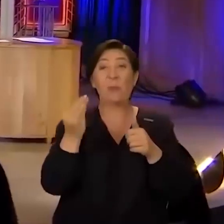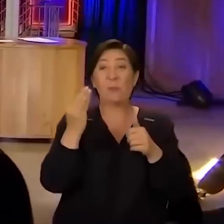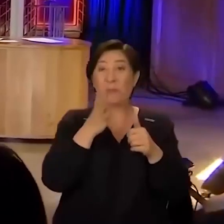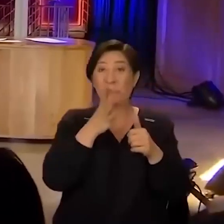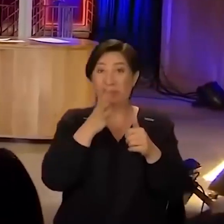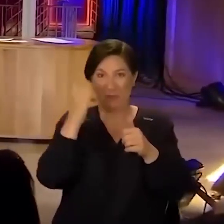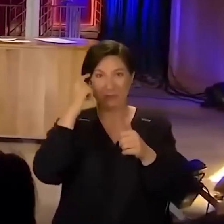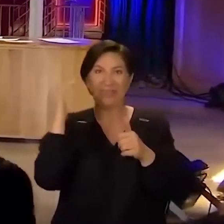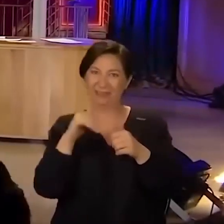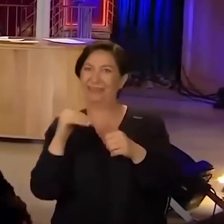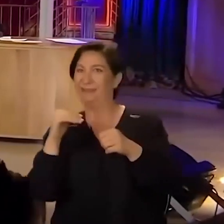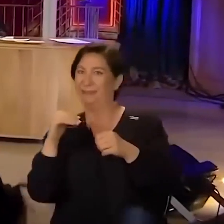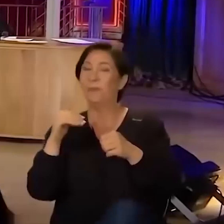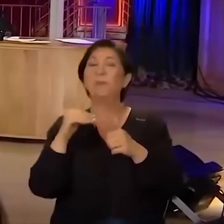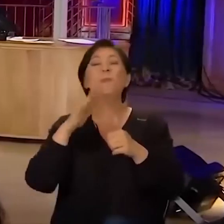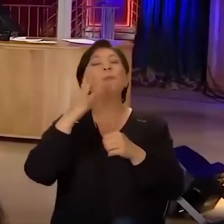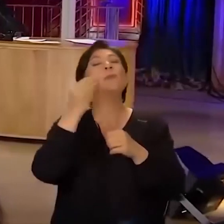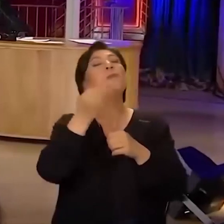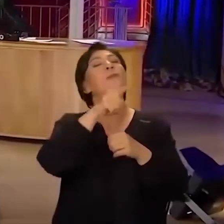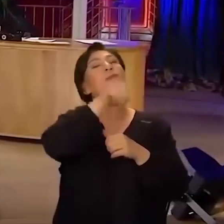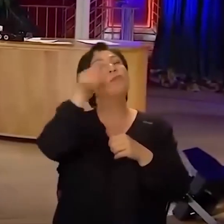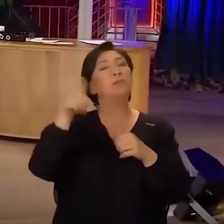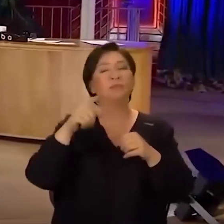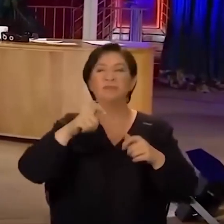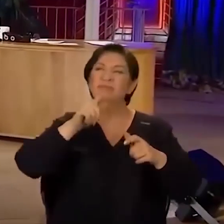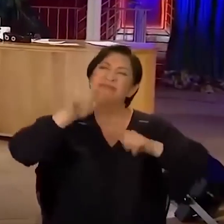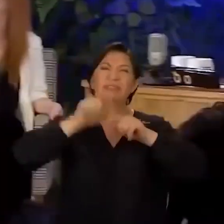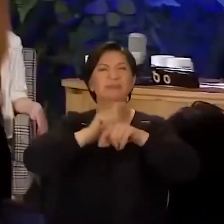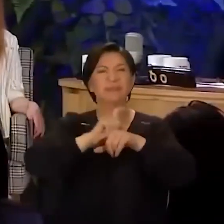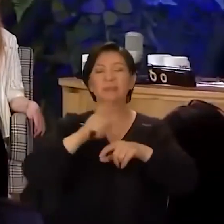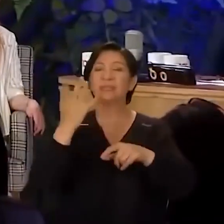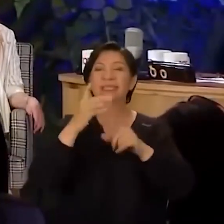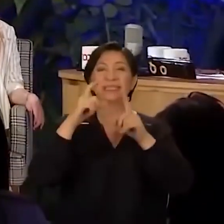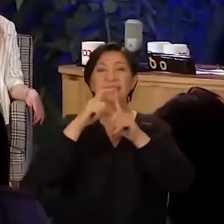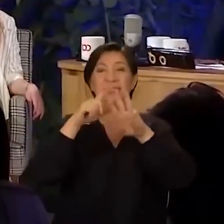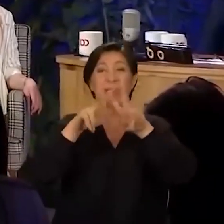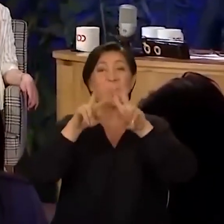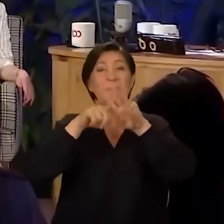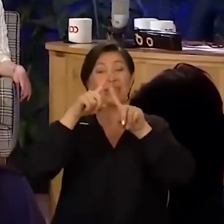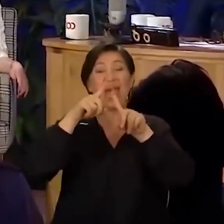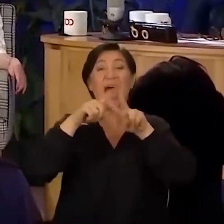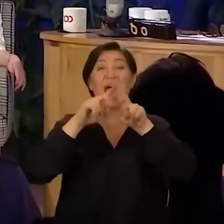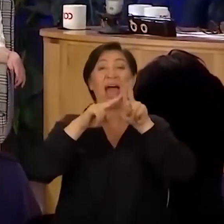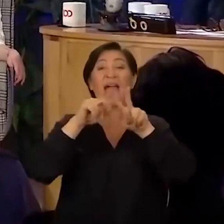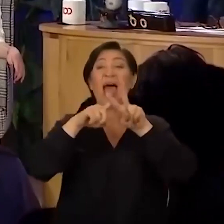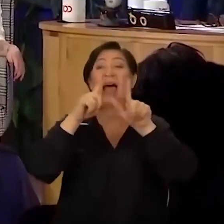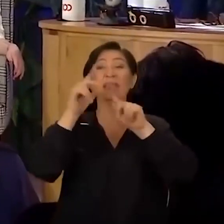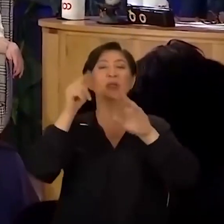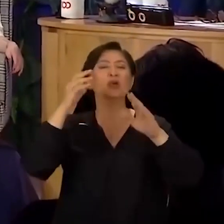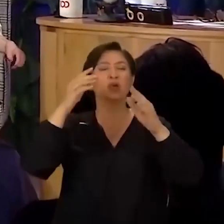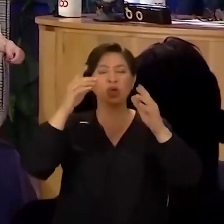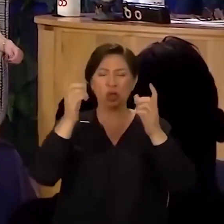biliyorum ki başıma gelecek şeylere o kadar çok insan atarlı şarkı yazıyor Mesela Demet Akalın Oh kulübün